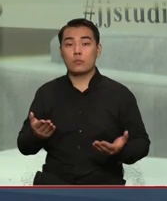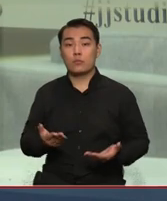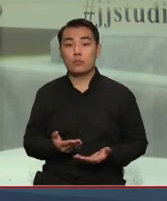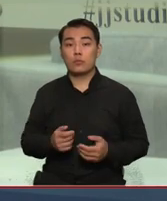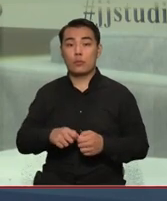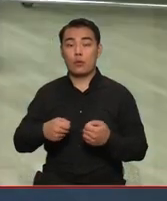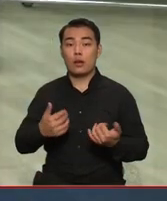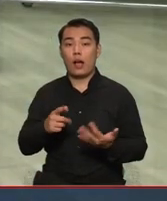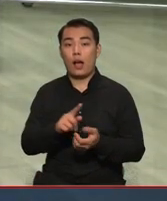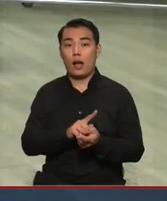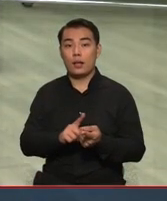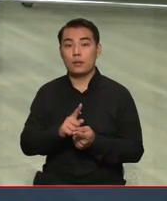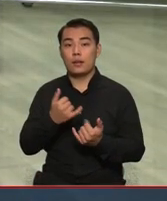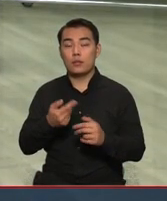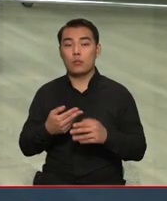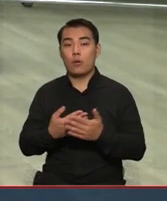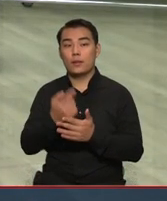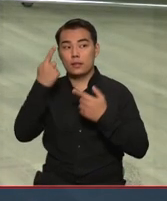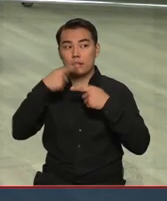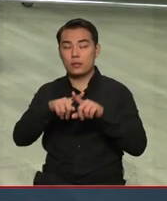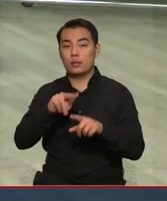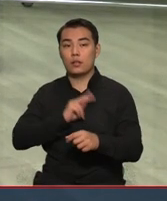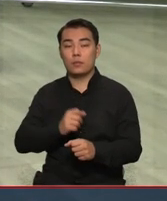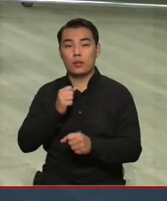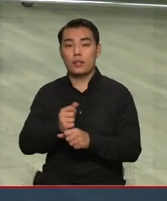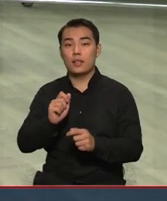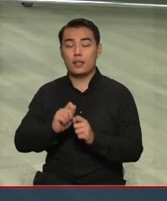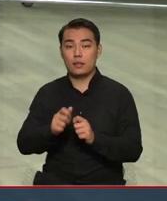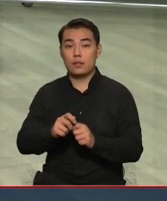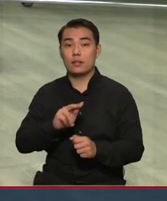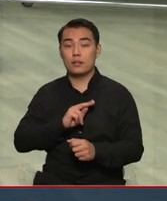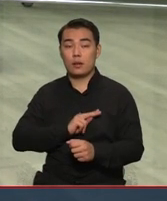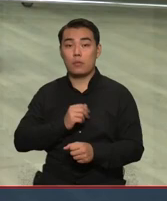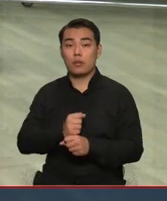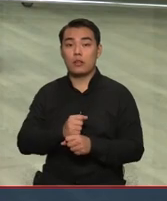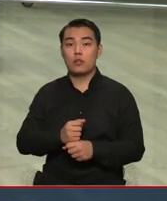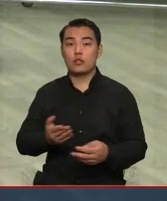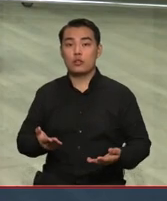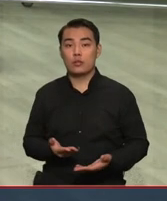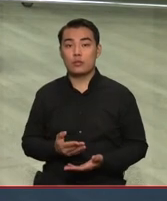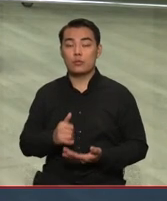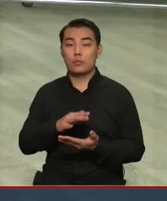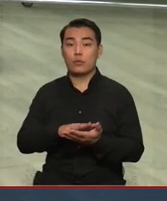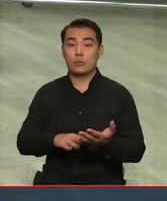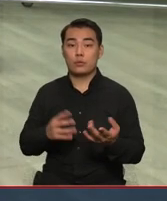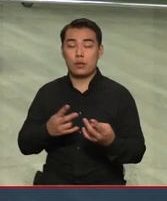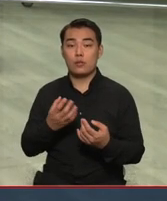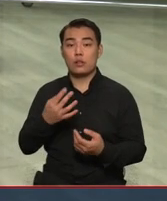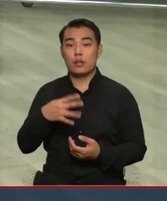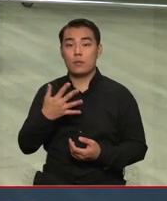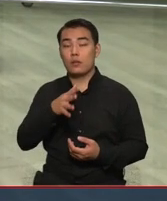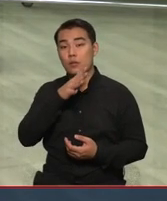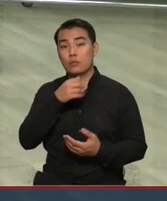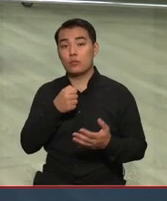ұзартып, ол жерден шығатын жаңа технологияларды пайдаланып, инвестиция жасап өмірін ұзарту. Сөйтіп біз 45-ші